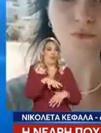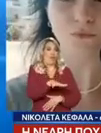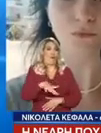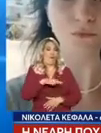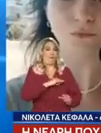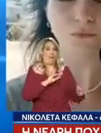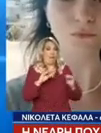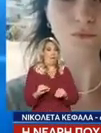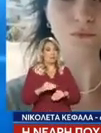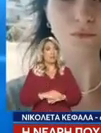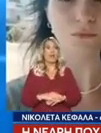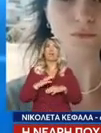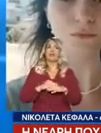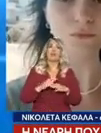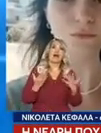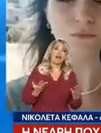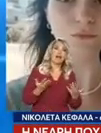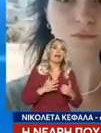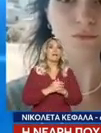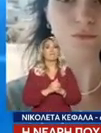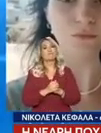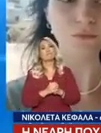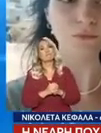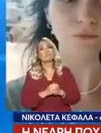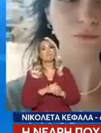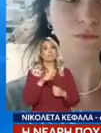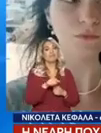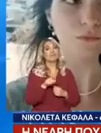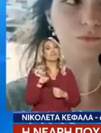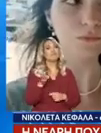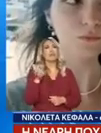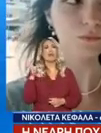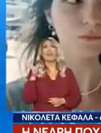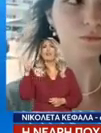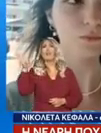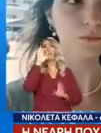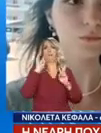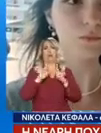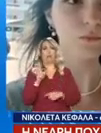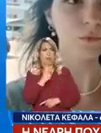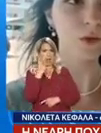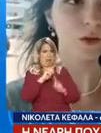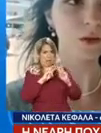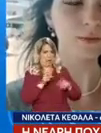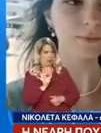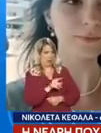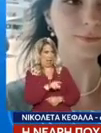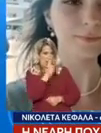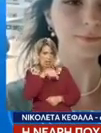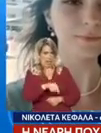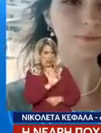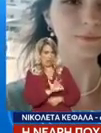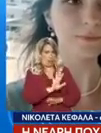αυτός δεν έτσι τον πολυδέχονταν σε πολλά μαγαζιά και ότι σε ένα μαγαζί πήγαινε και έπινε κάθε μέρα τον καφέ του,